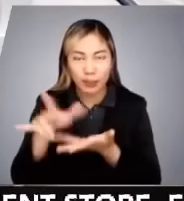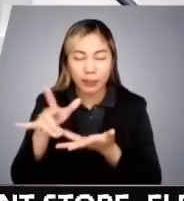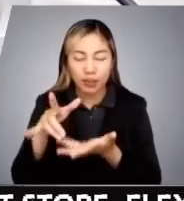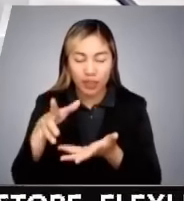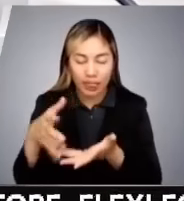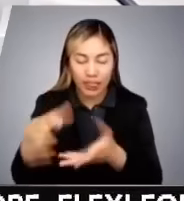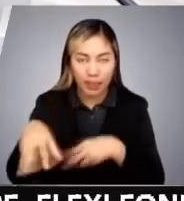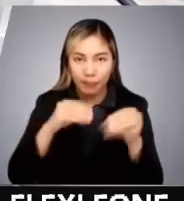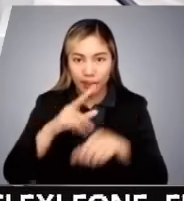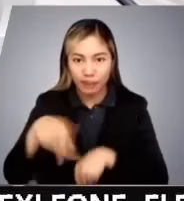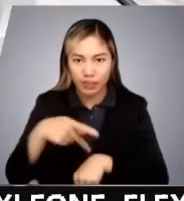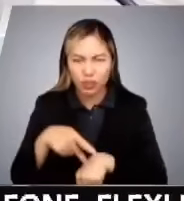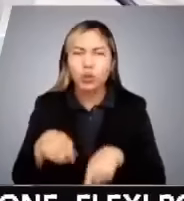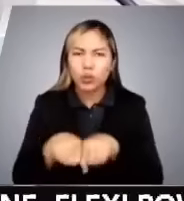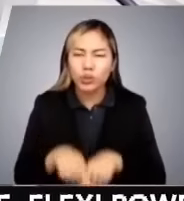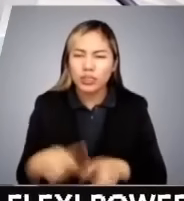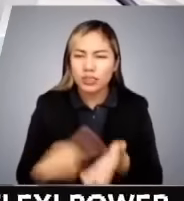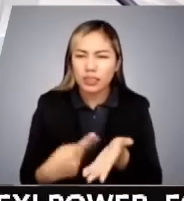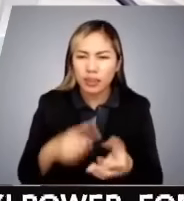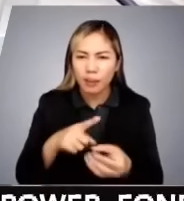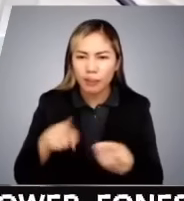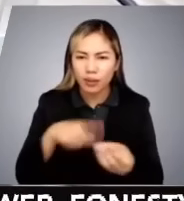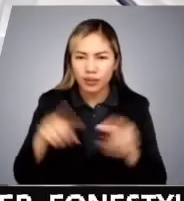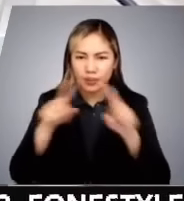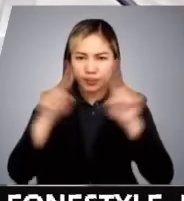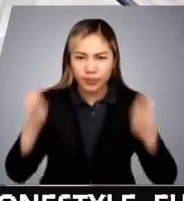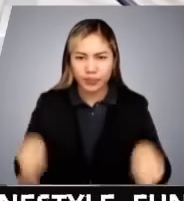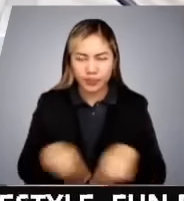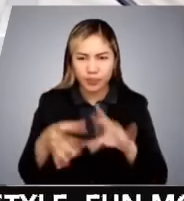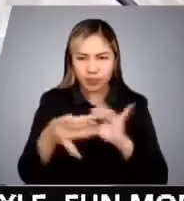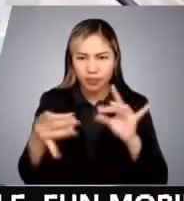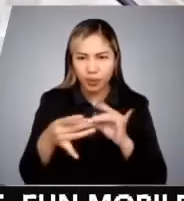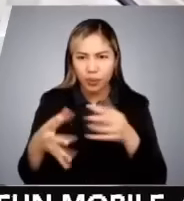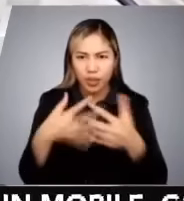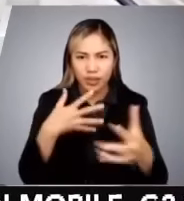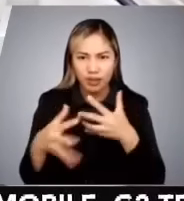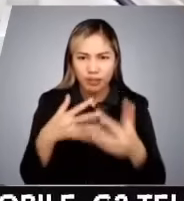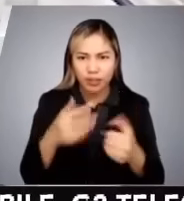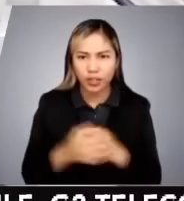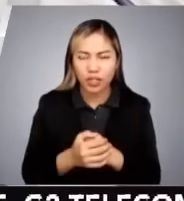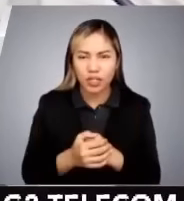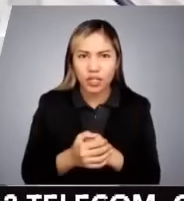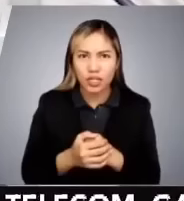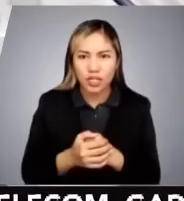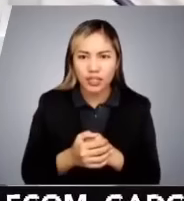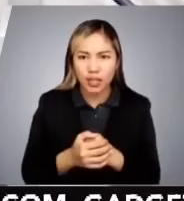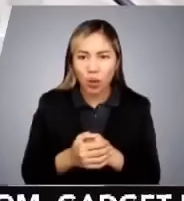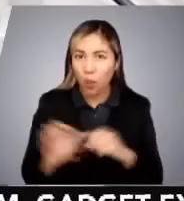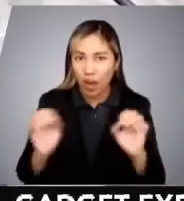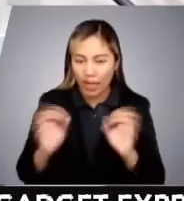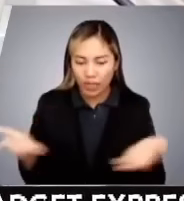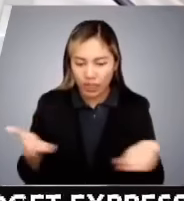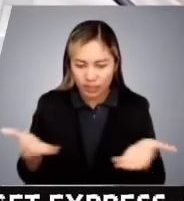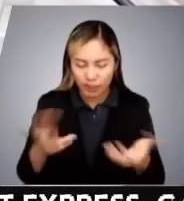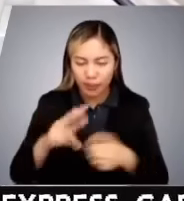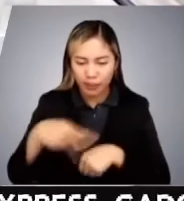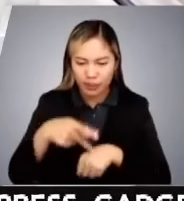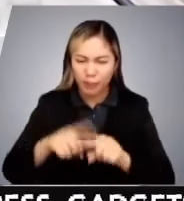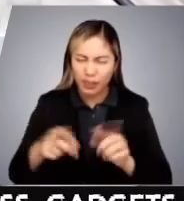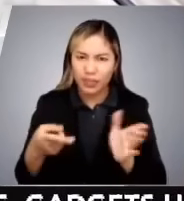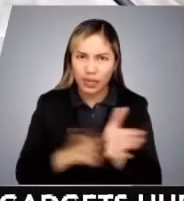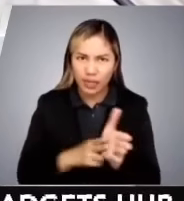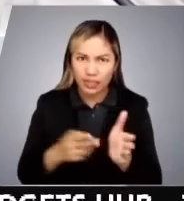noon. Ang sabi ng sekretary ni Go na si Kat Salazar ay tumawag daw si Go para magbigay ng mga instructions sa kanya. Kabilang na dito ay